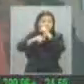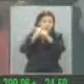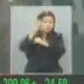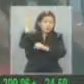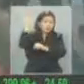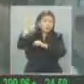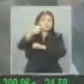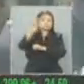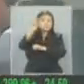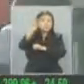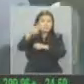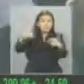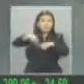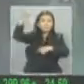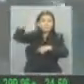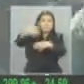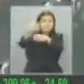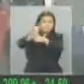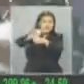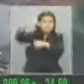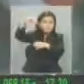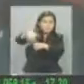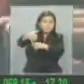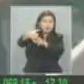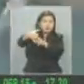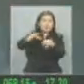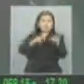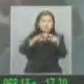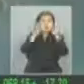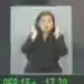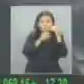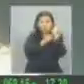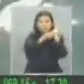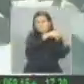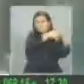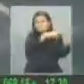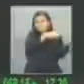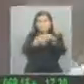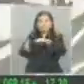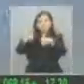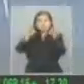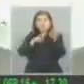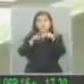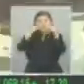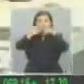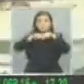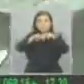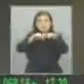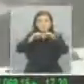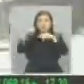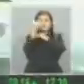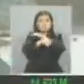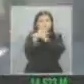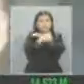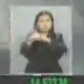ยรูปปั้นนี้ตั้งอยู่ที่จัตุรัสใจกลางเมืองขณะที่การชุมนุมขับไล่ประธานาธิบดีอัลอาซาดยังคงลุกลามไปทั่วประเทศ